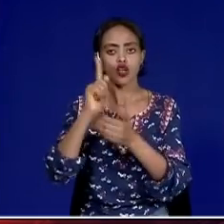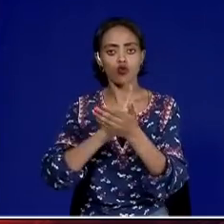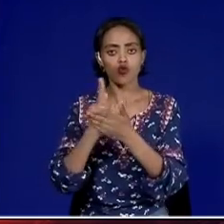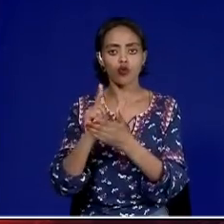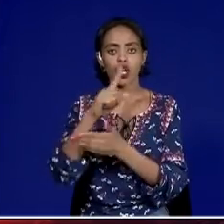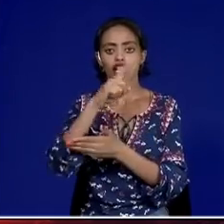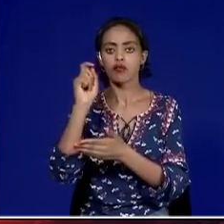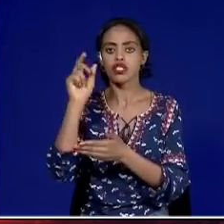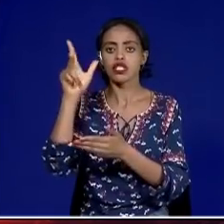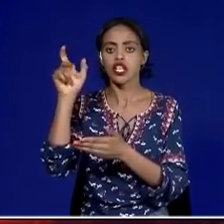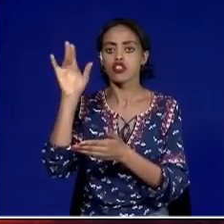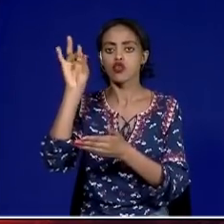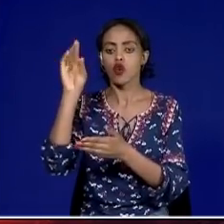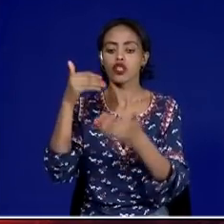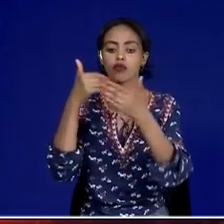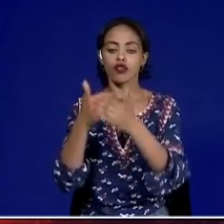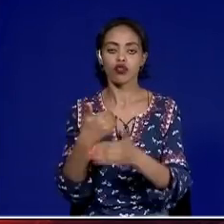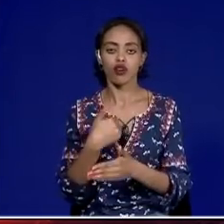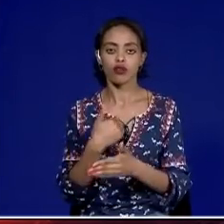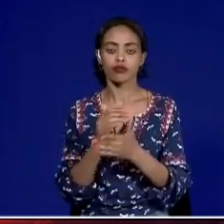ዝተተሓዙ 137 በፂሑ ኣሎ።